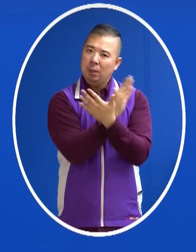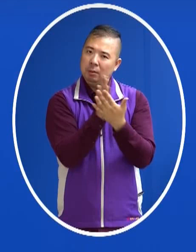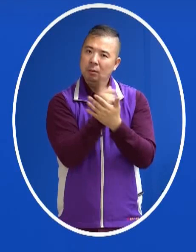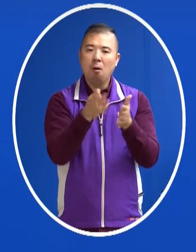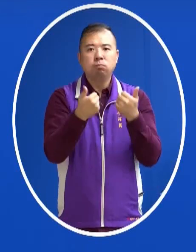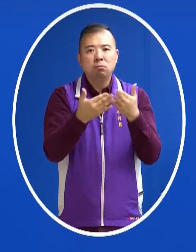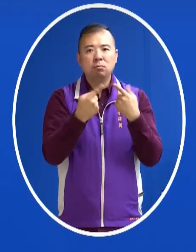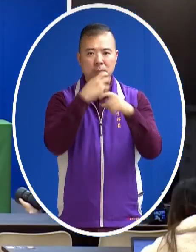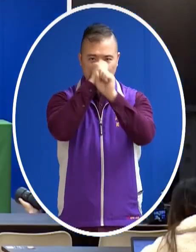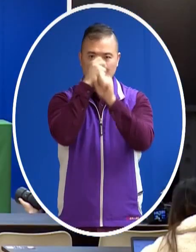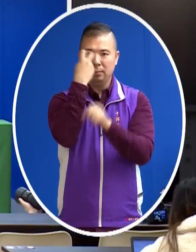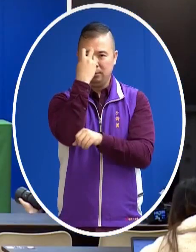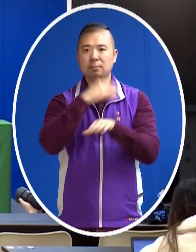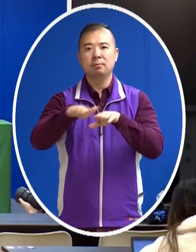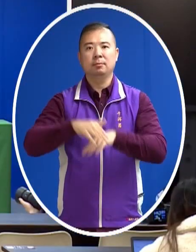筛检。